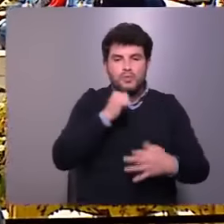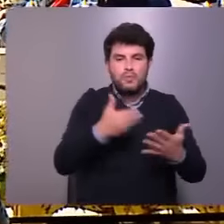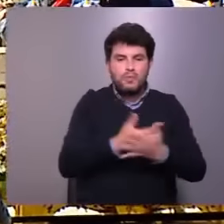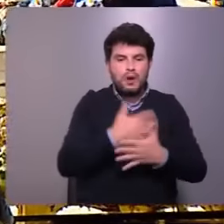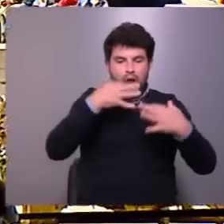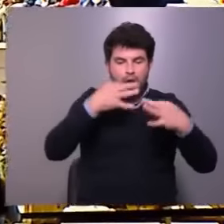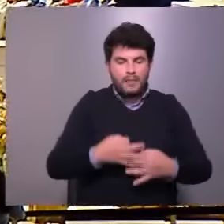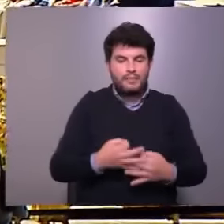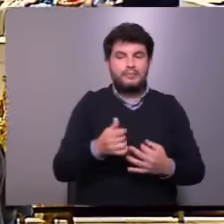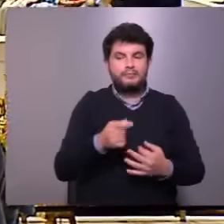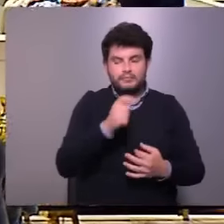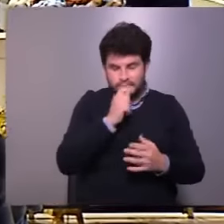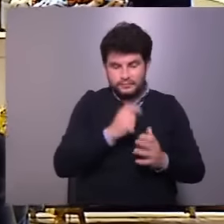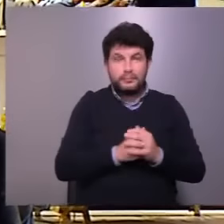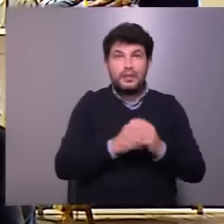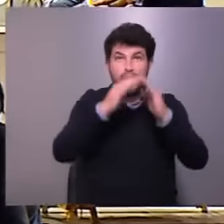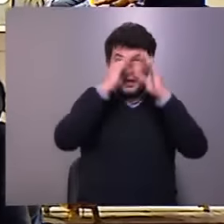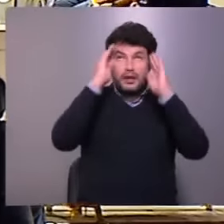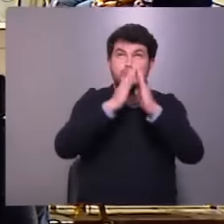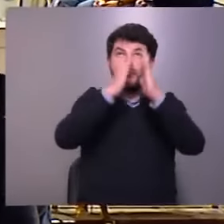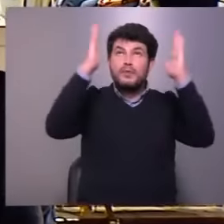pécheurs,